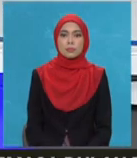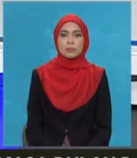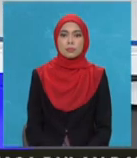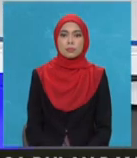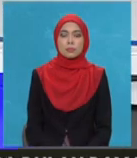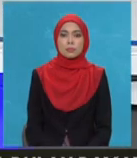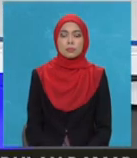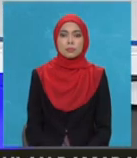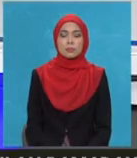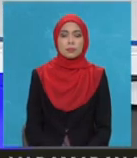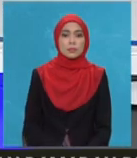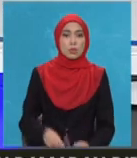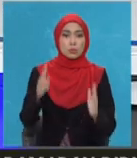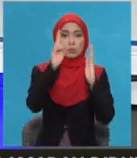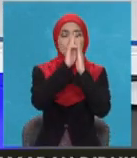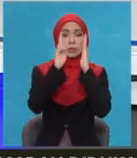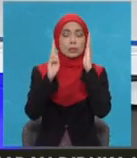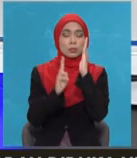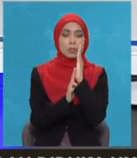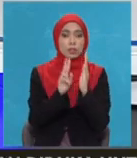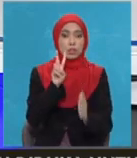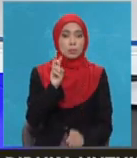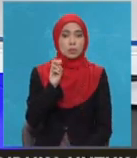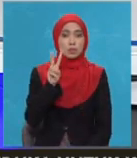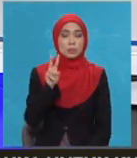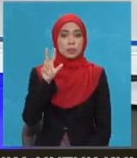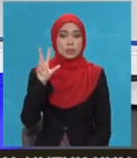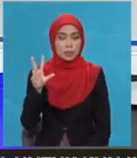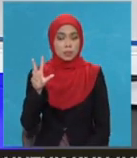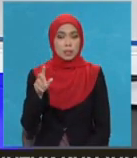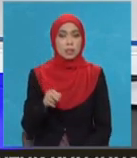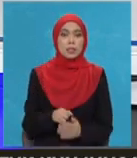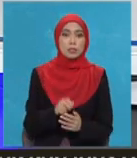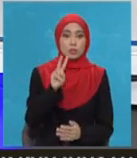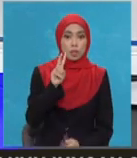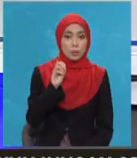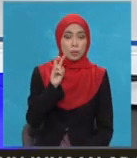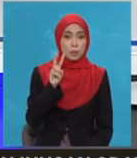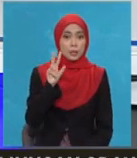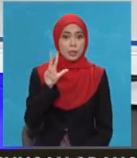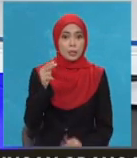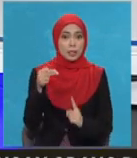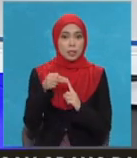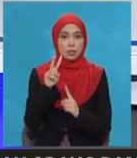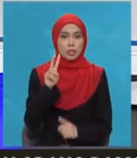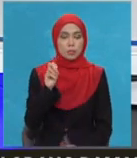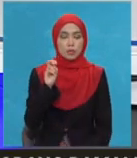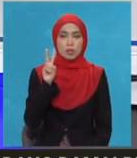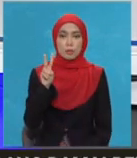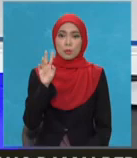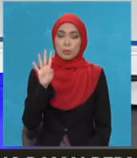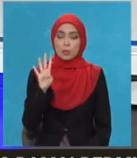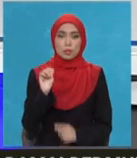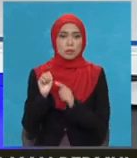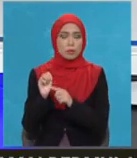undang-undang 2023 berbekalan 2023 2024 kini digelar sebagai akta